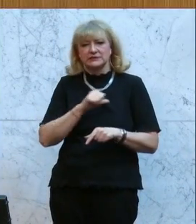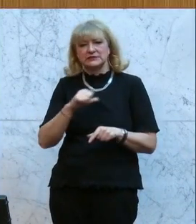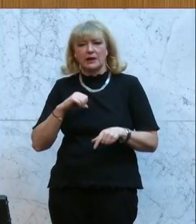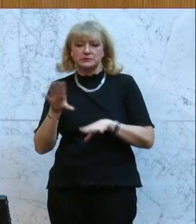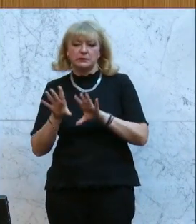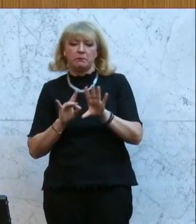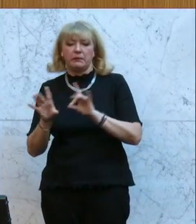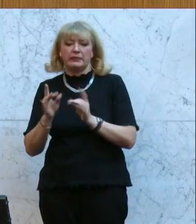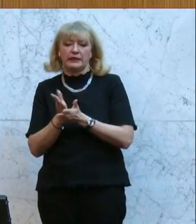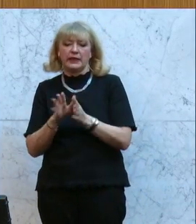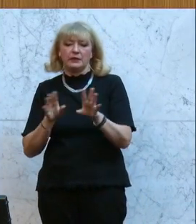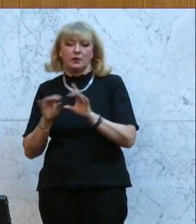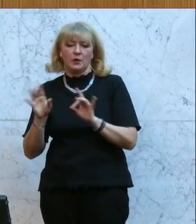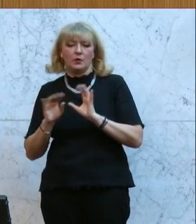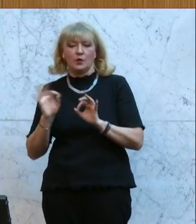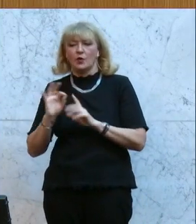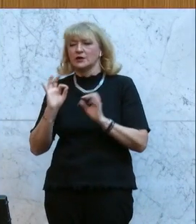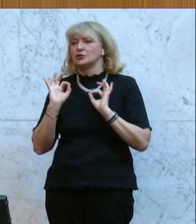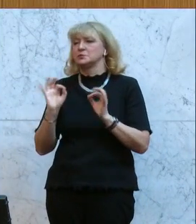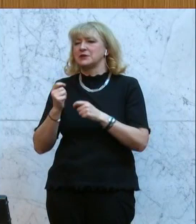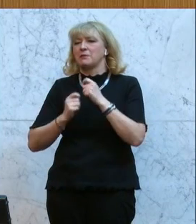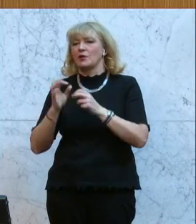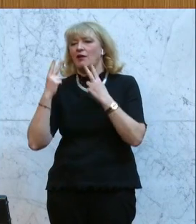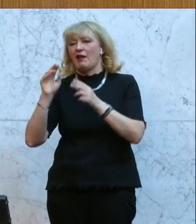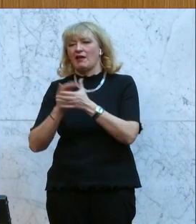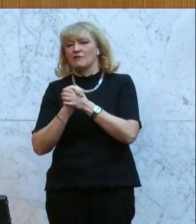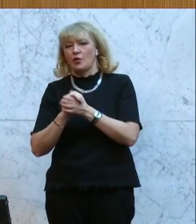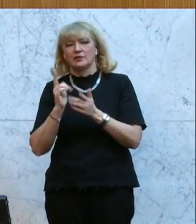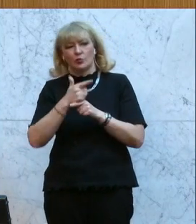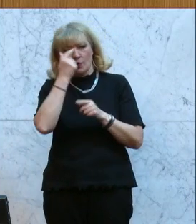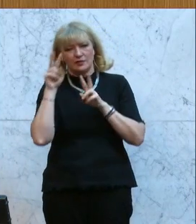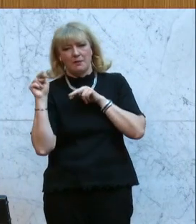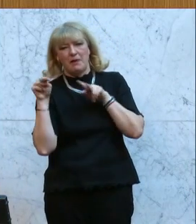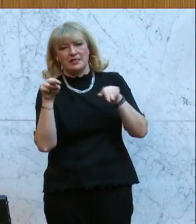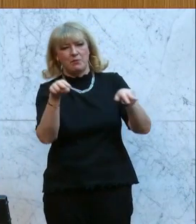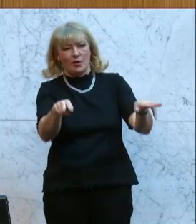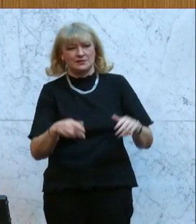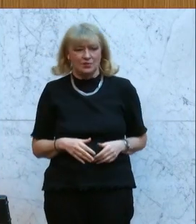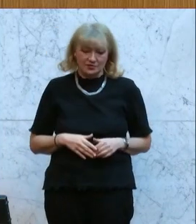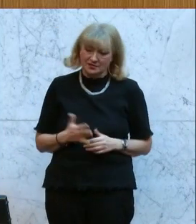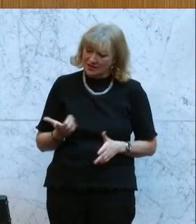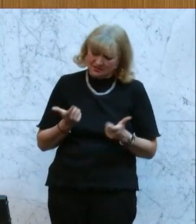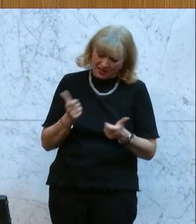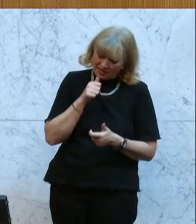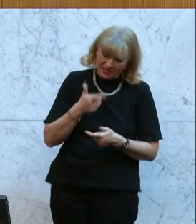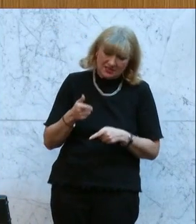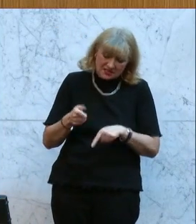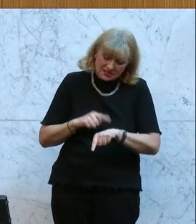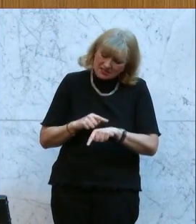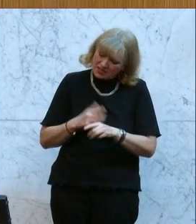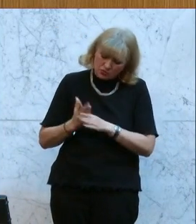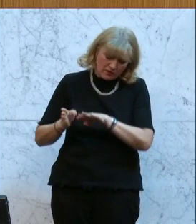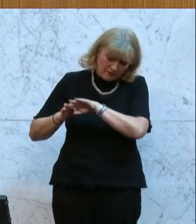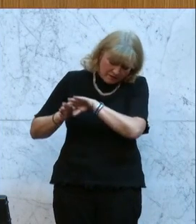Selbstbedienungsmentalität, Spezialbehandlung für euch reiche Freunde und Manipulation der Bevölkerung. Das geht nicht mehr. Diese Zeiten sind